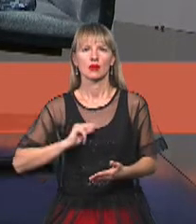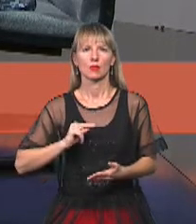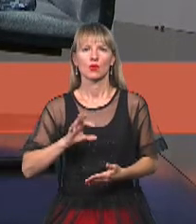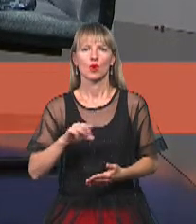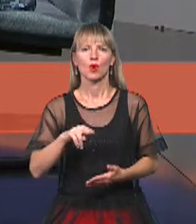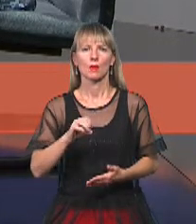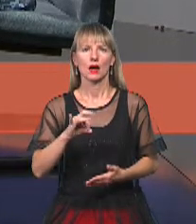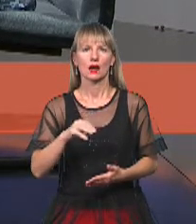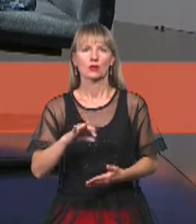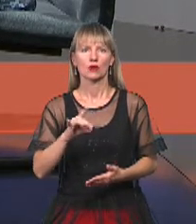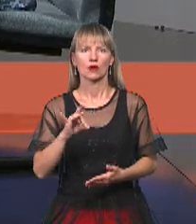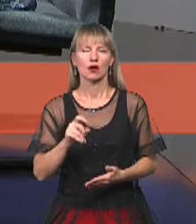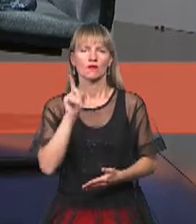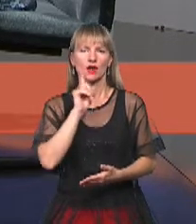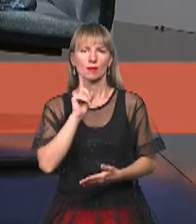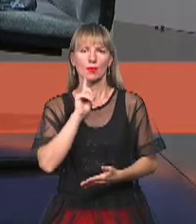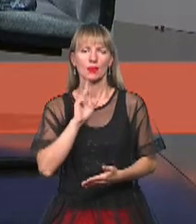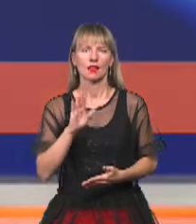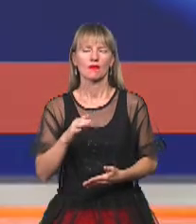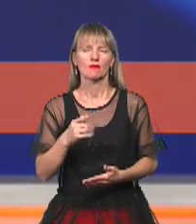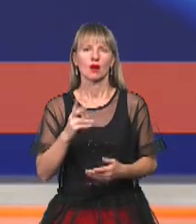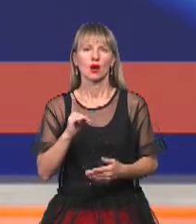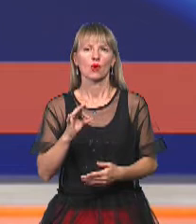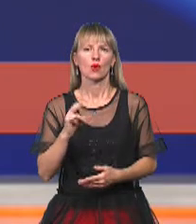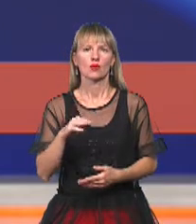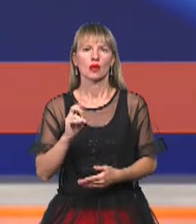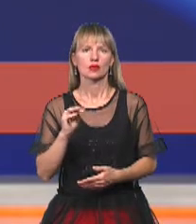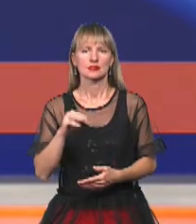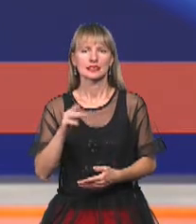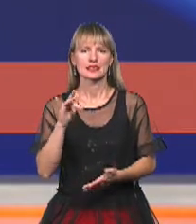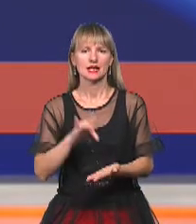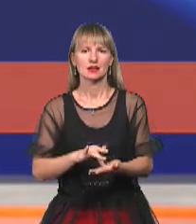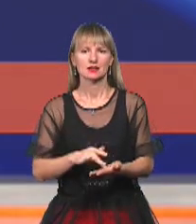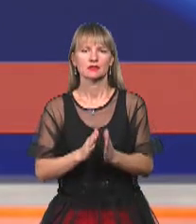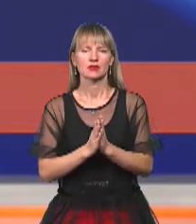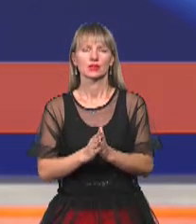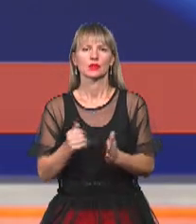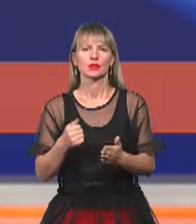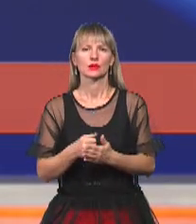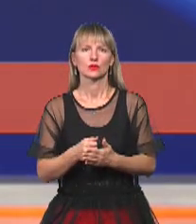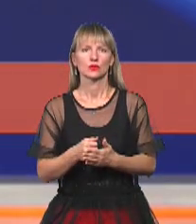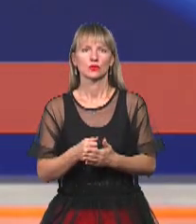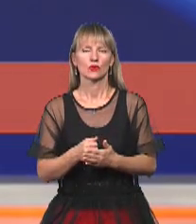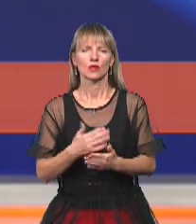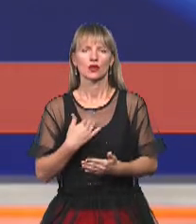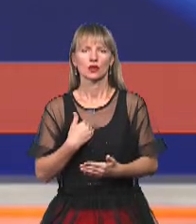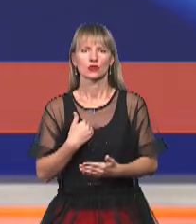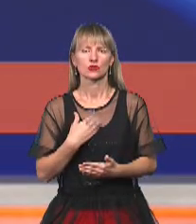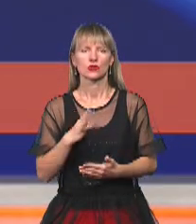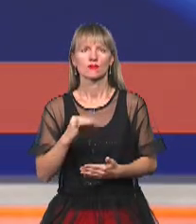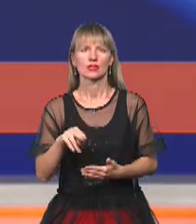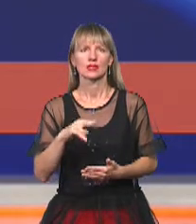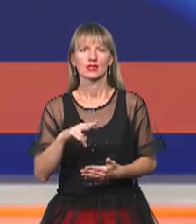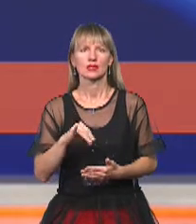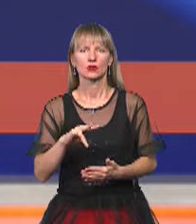оператора тимчасово, да, в контакт-центрі, звертатися до непосередньо до нашого відділу